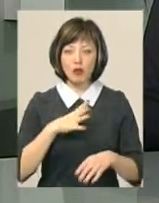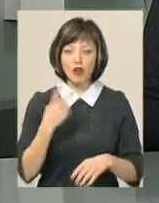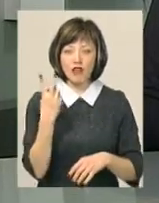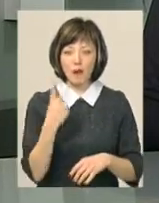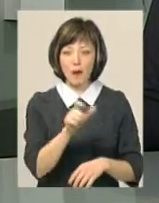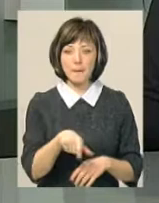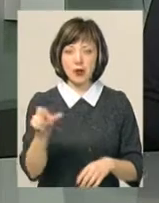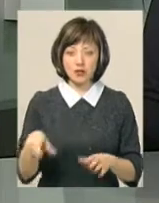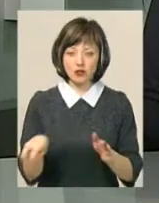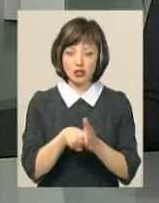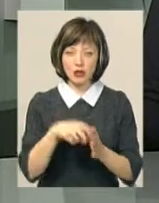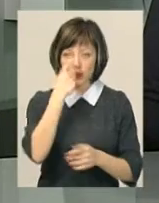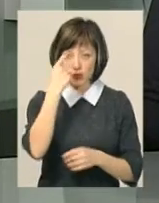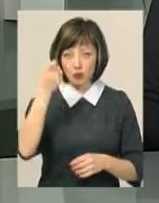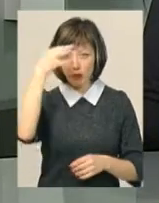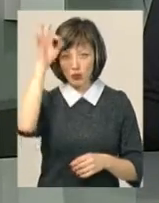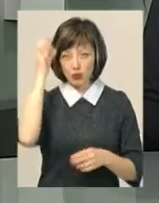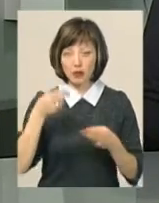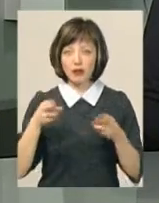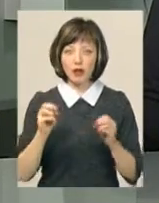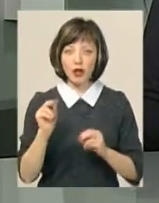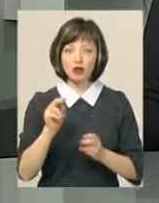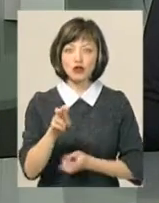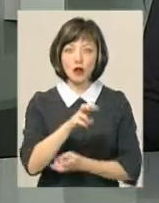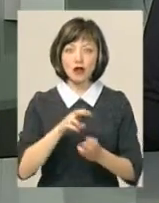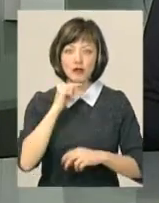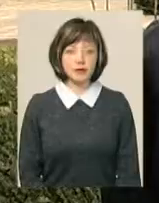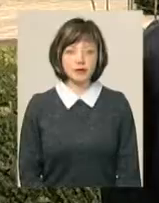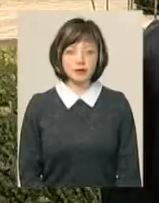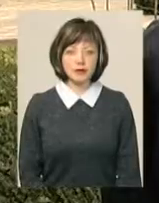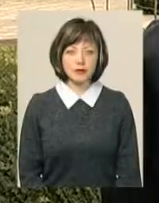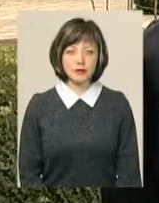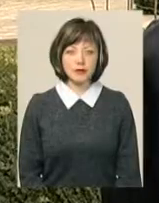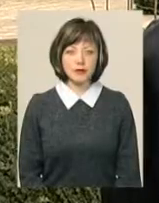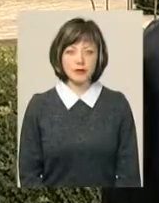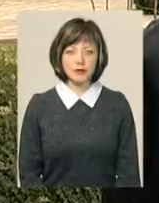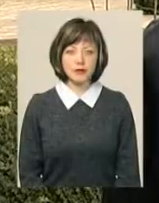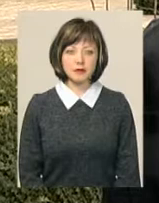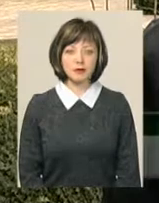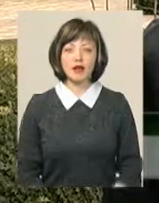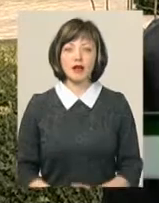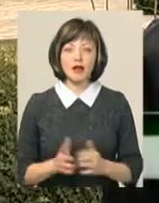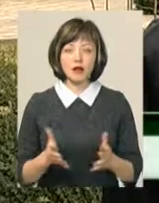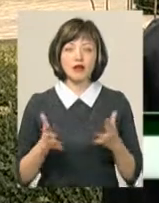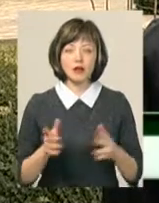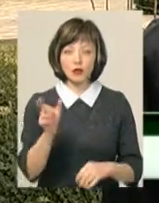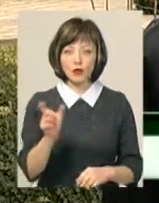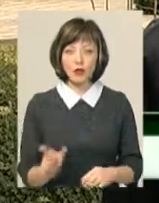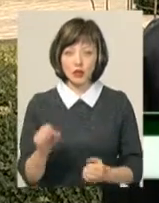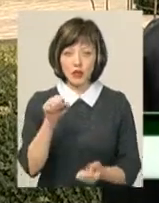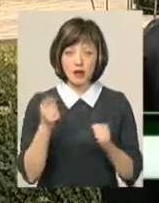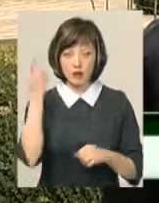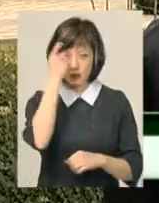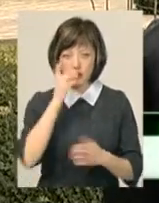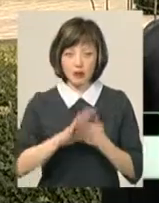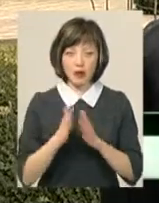пасажирів, які повідомили патрульним, де шукати винуватця аварії. Встановивши, що особа, водій, являється в стані алкогольного